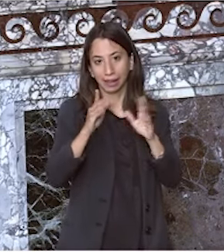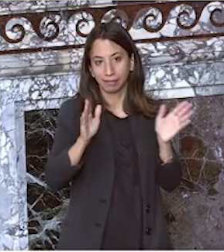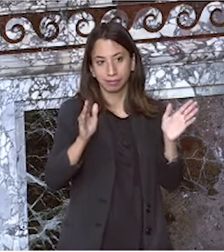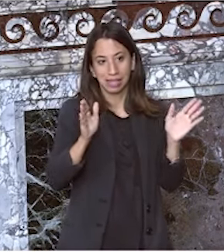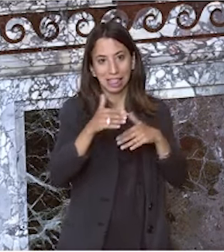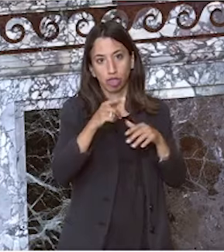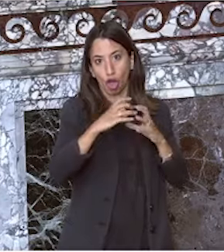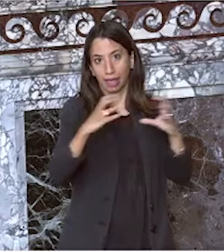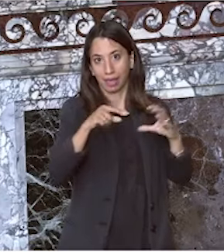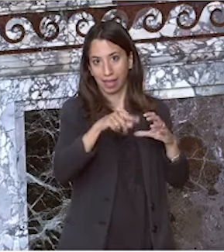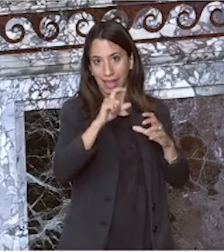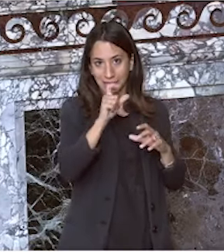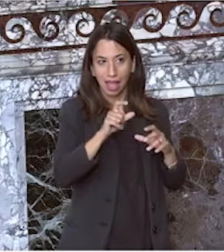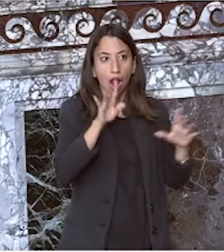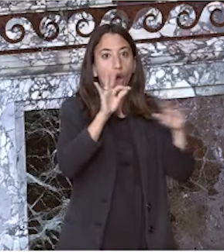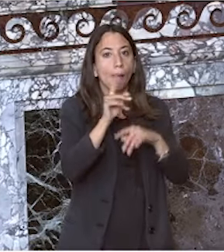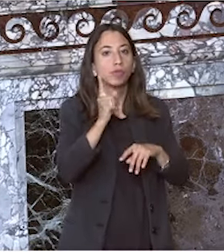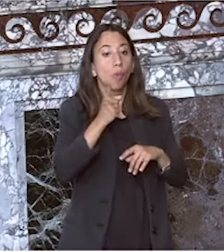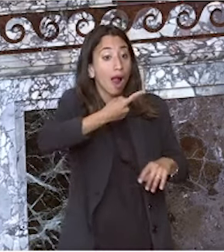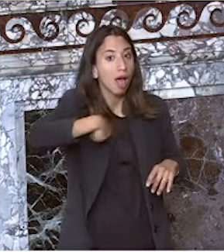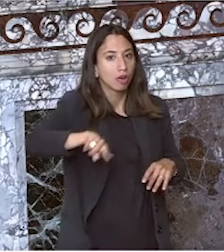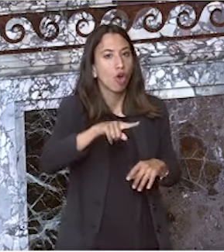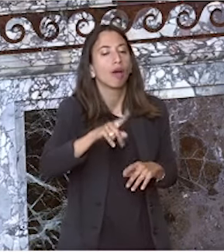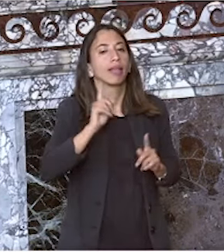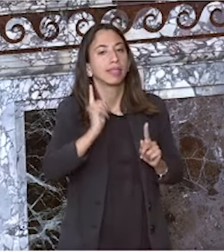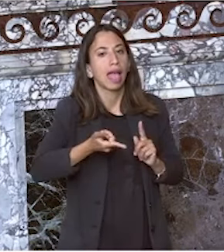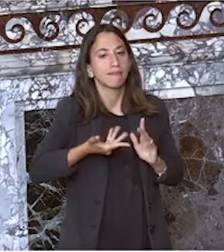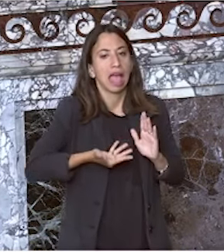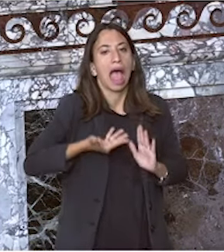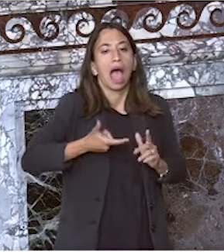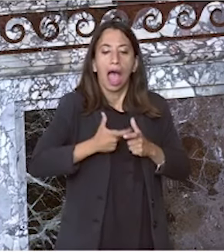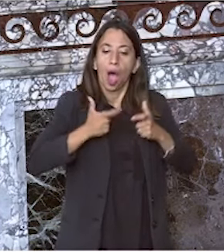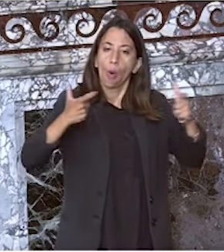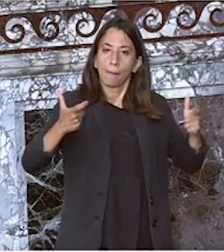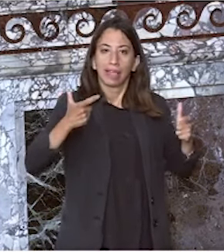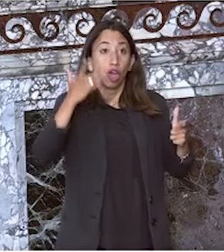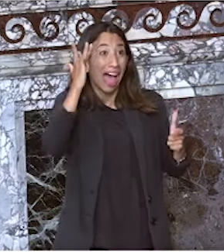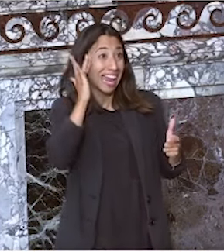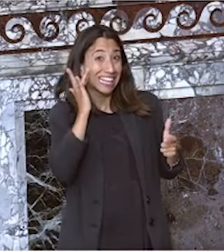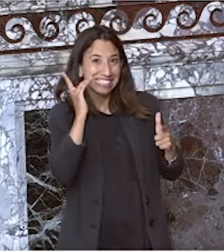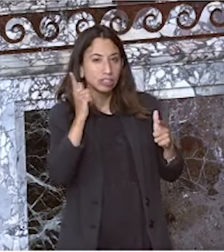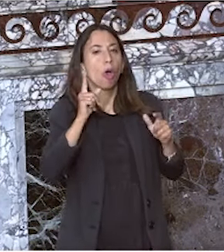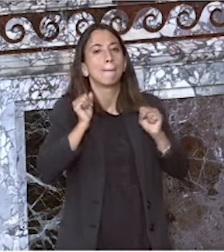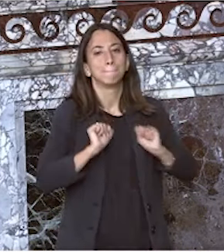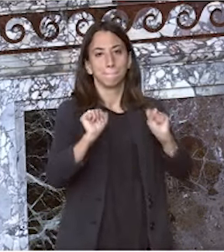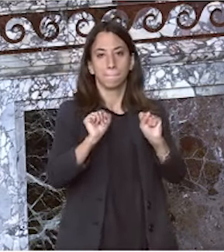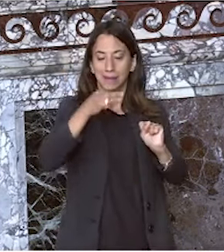con l'obiettivo di innalzare la capacità dei partecipanti di gestire rischi informatici.